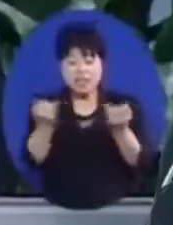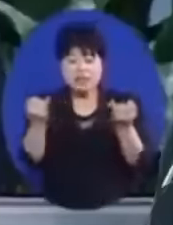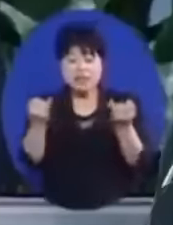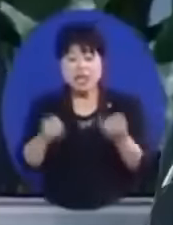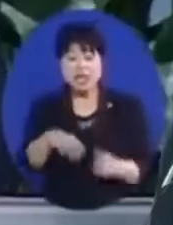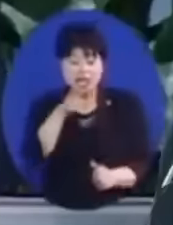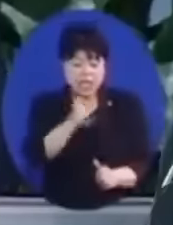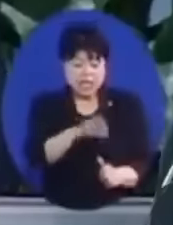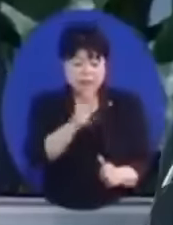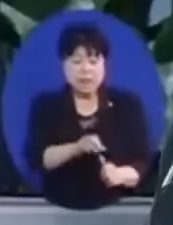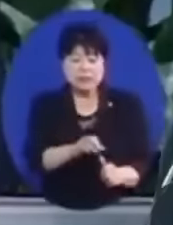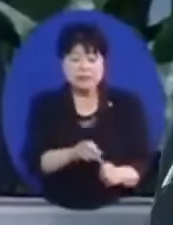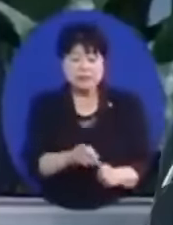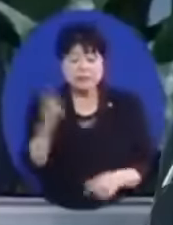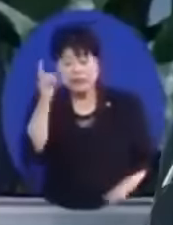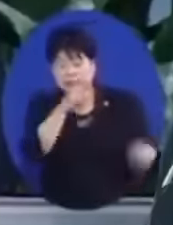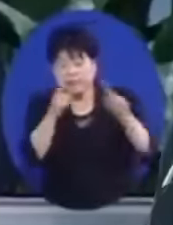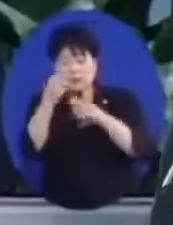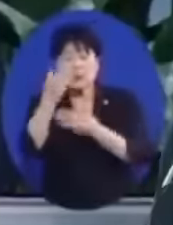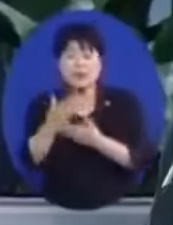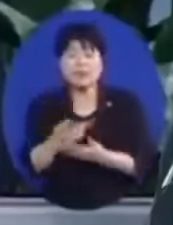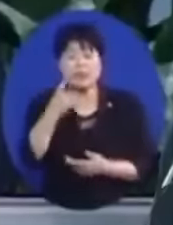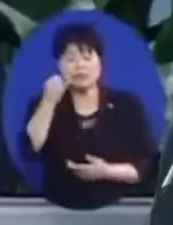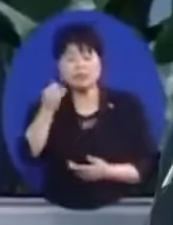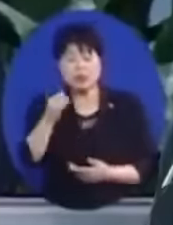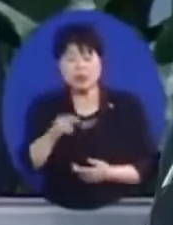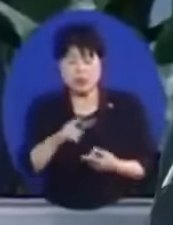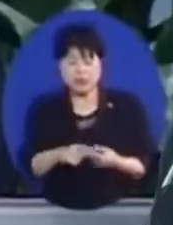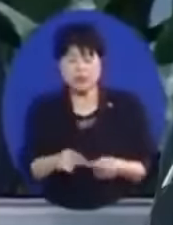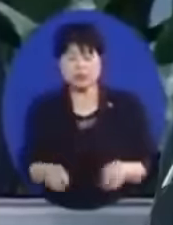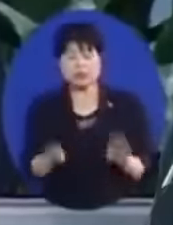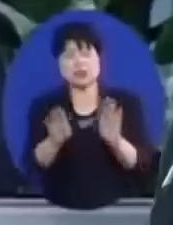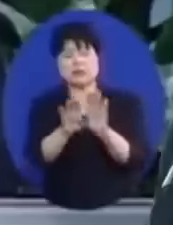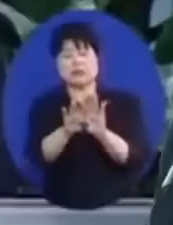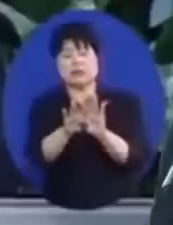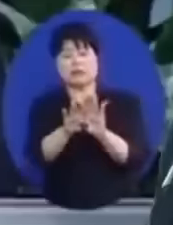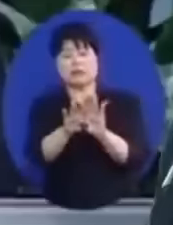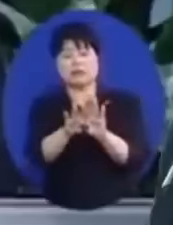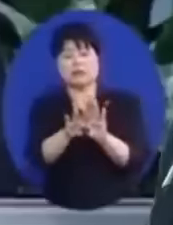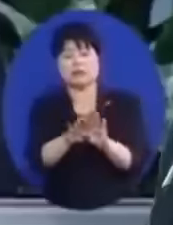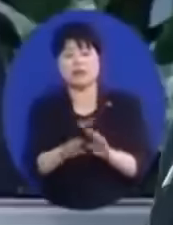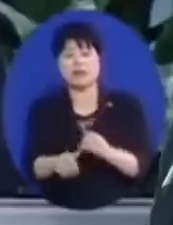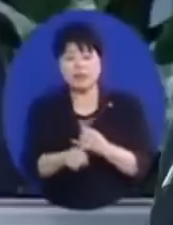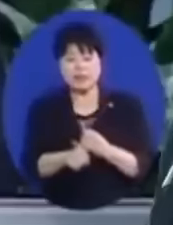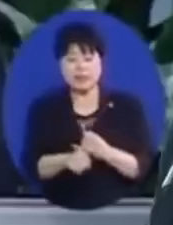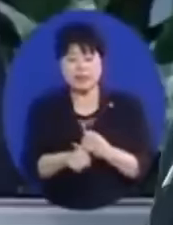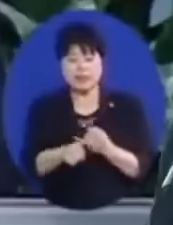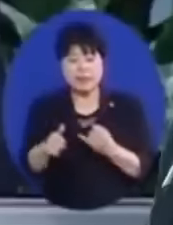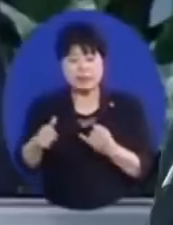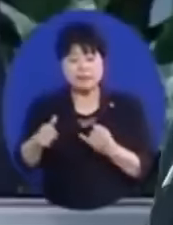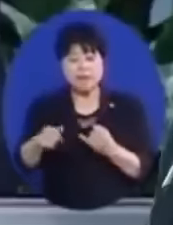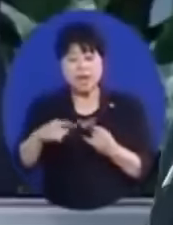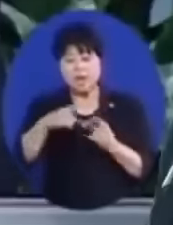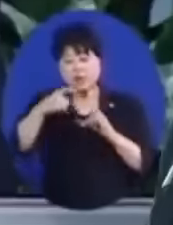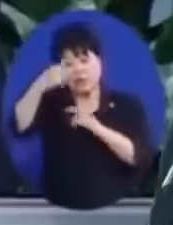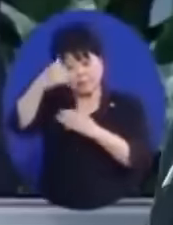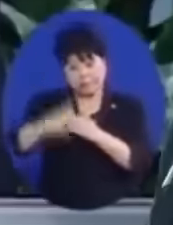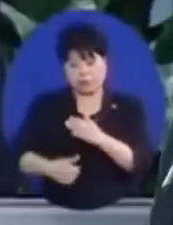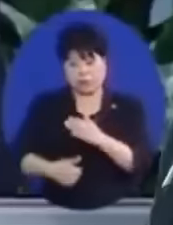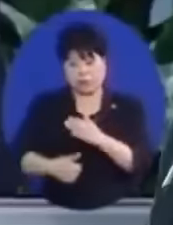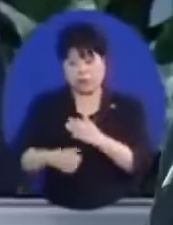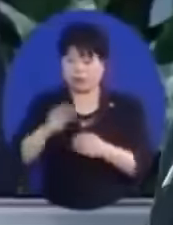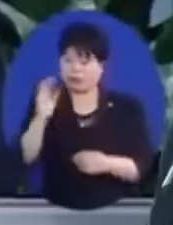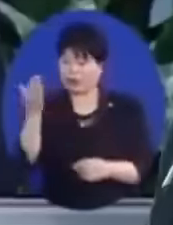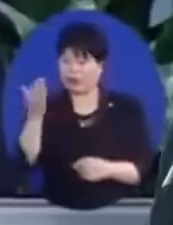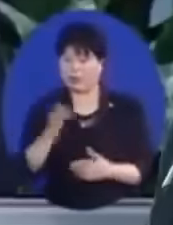야단을 맞으면 마음의 상처를 쉽게 받아 부모를 향해 마음 문을 닫게 되는데 이럴 때 남자아이의 유혹에 더욱 쉽게 무너진다고 말하고